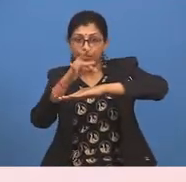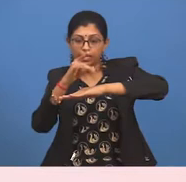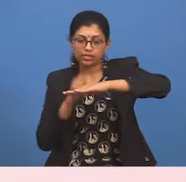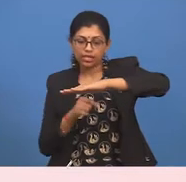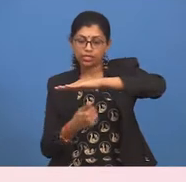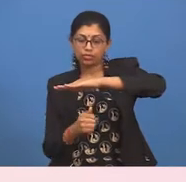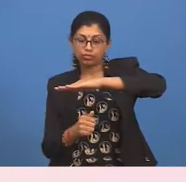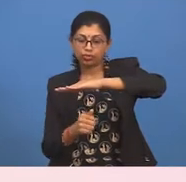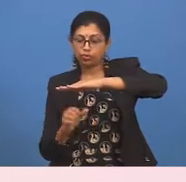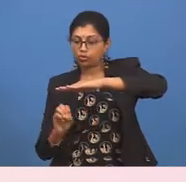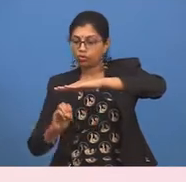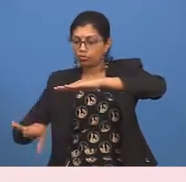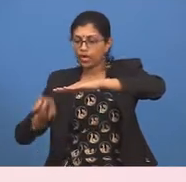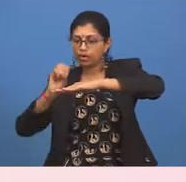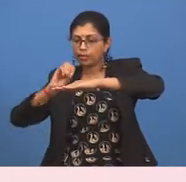18/10.